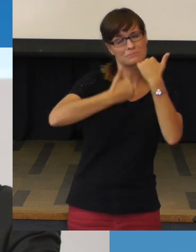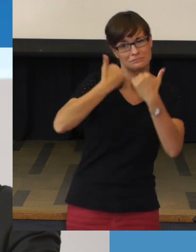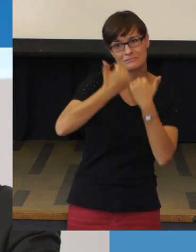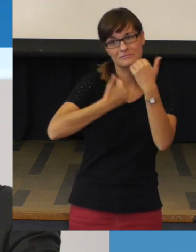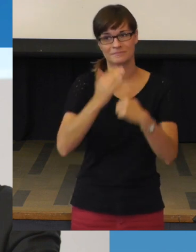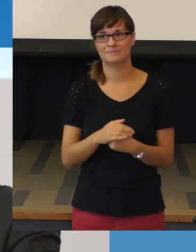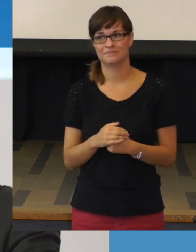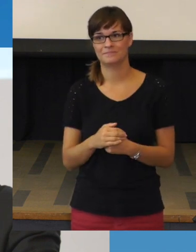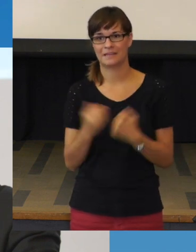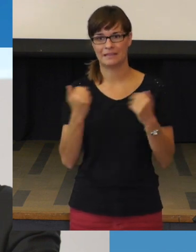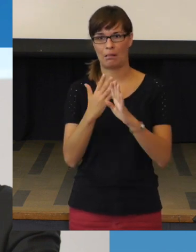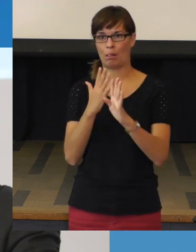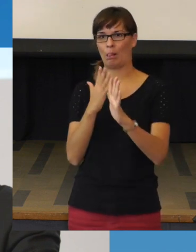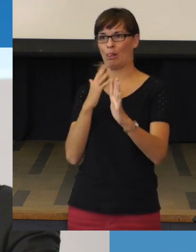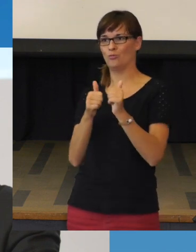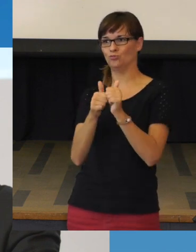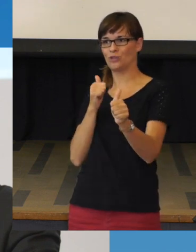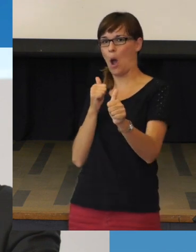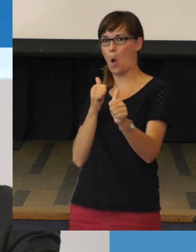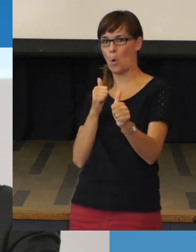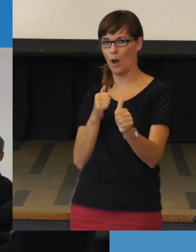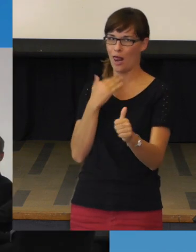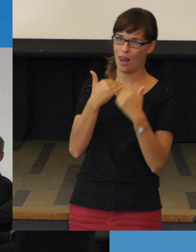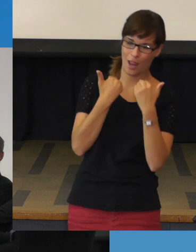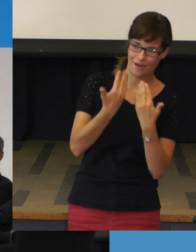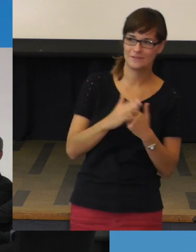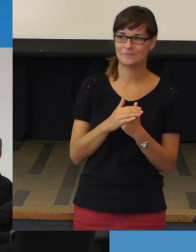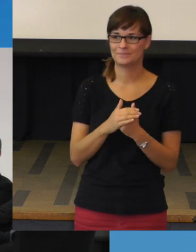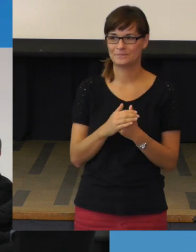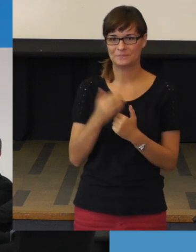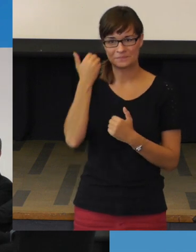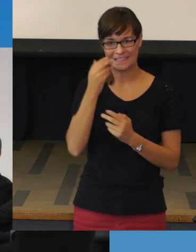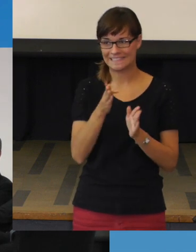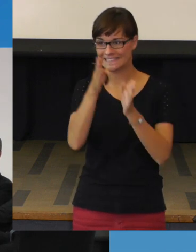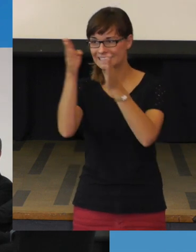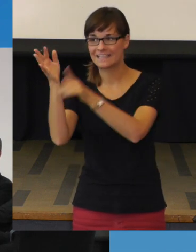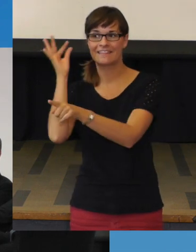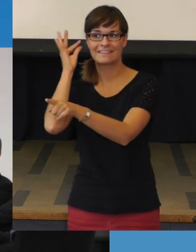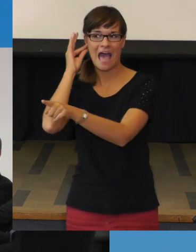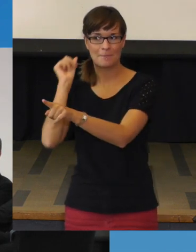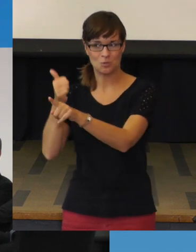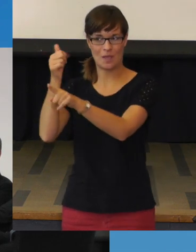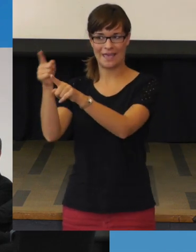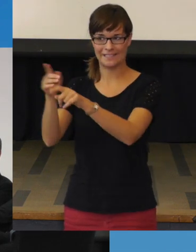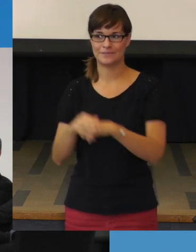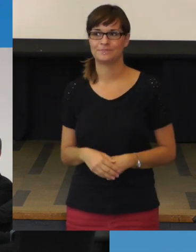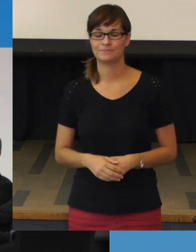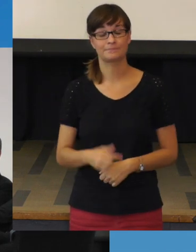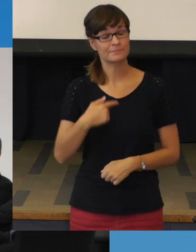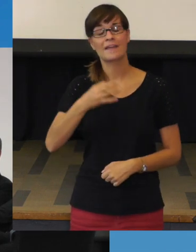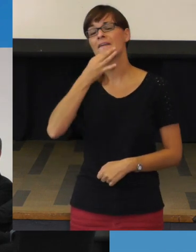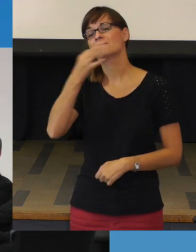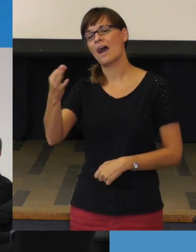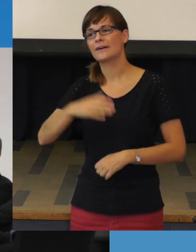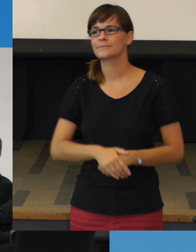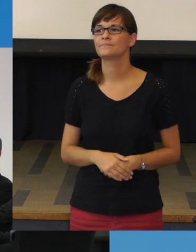haben wir einen kleinen Stau. Ich arbeite mich mal hier so vor. Der Herr war zuerst, aber machen wir die Dame zuerst. Ich habe eine Frage, und zwar bei